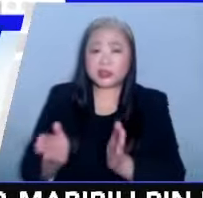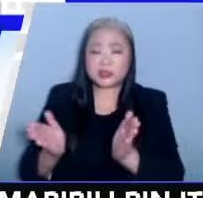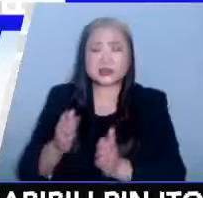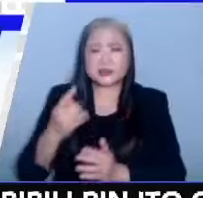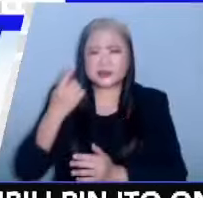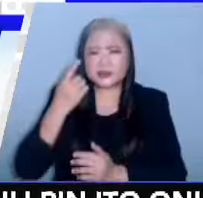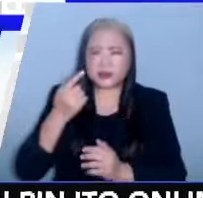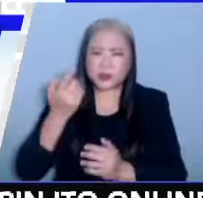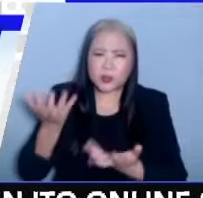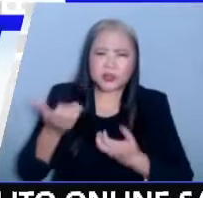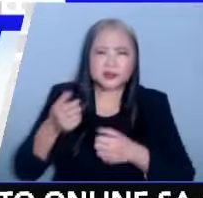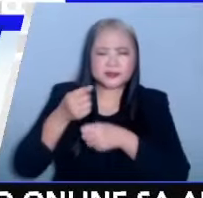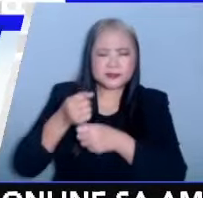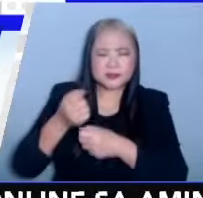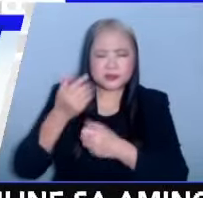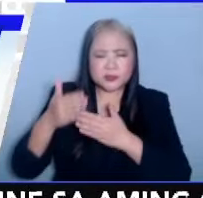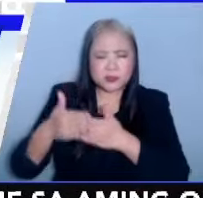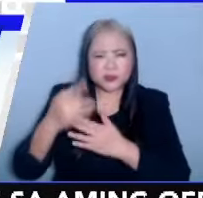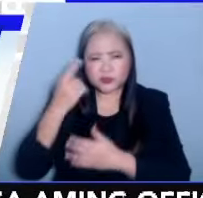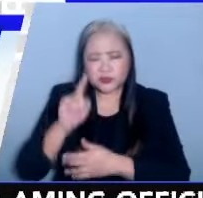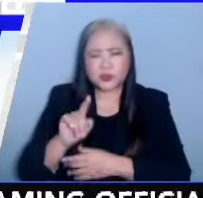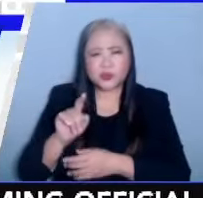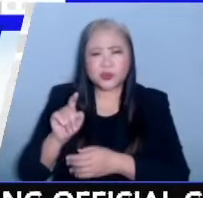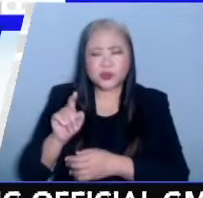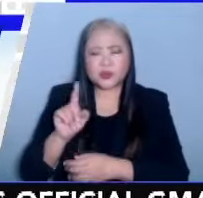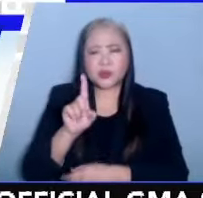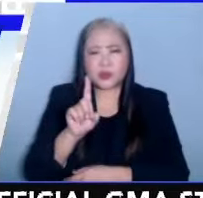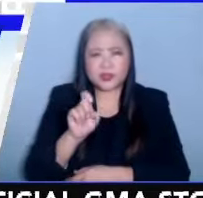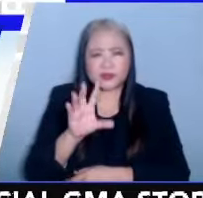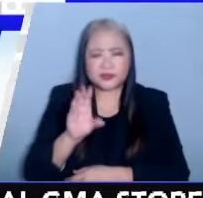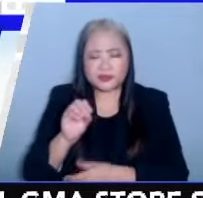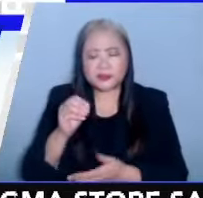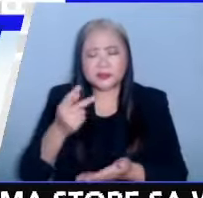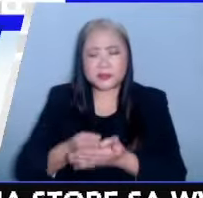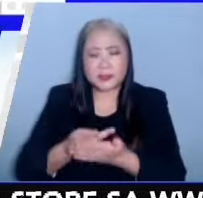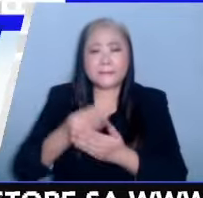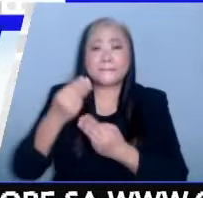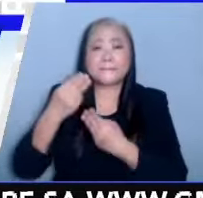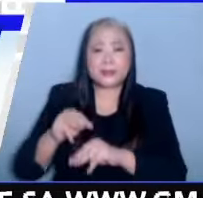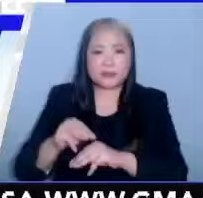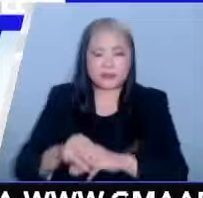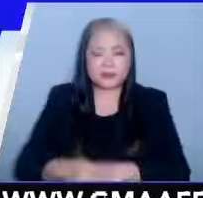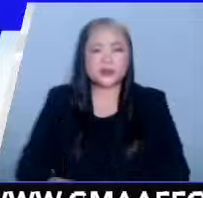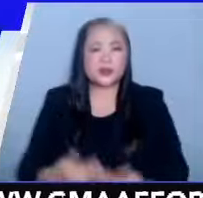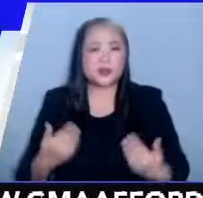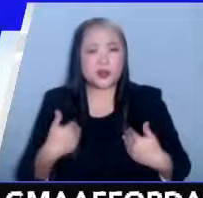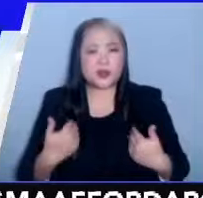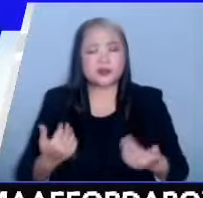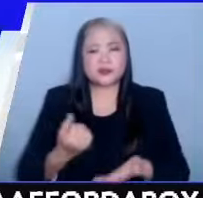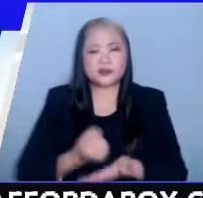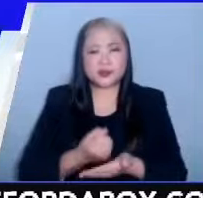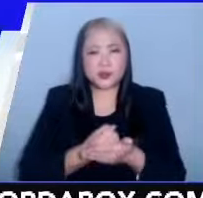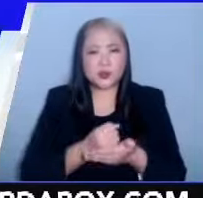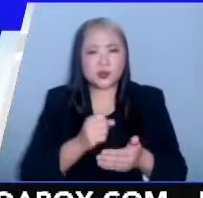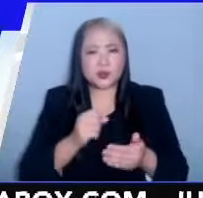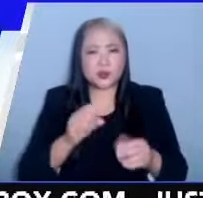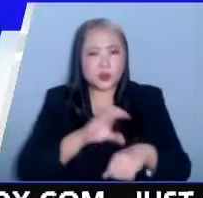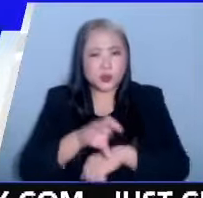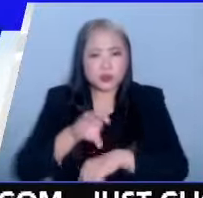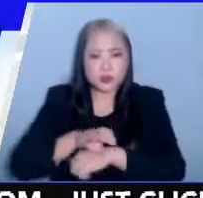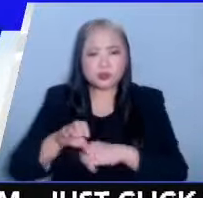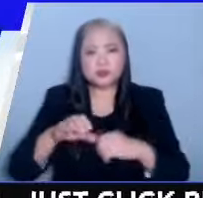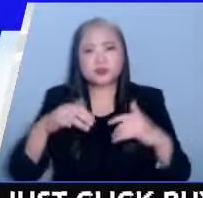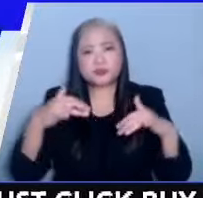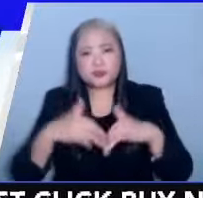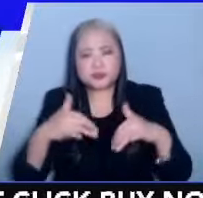legislated wage minimum minimum nagkaroon tayo ng wage consultation nagkaroon tayo ng wage Hearings with rer wage